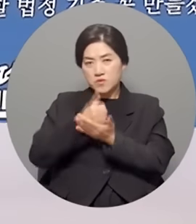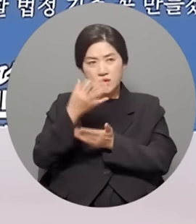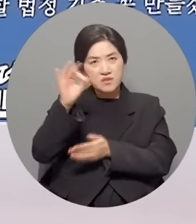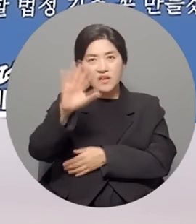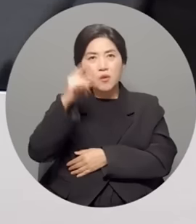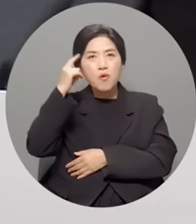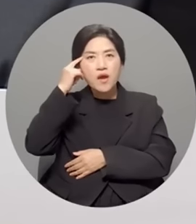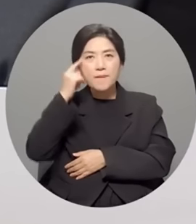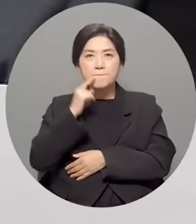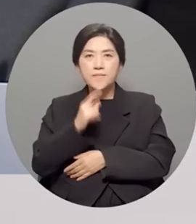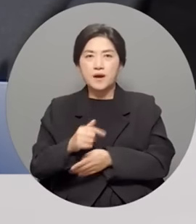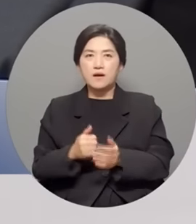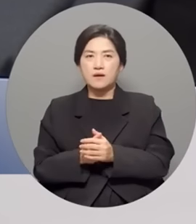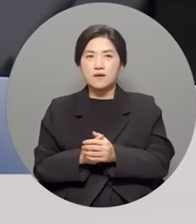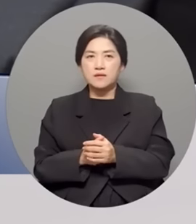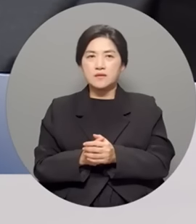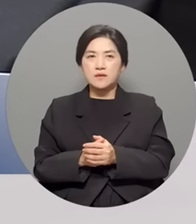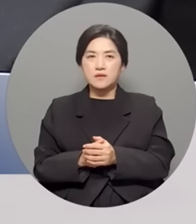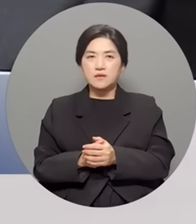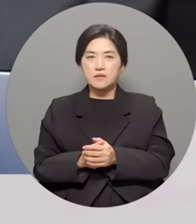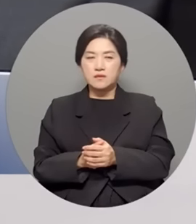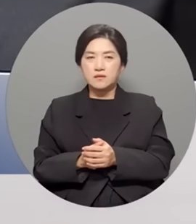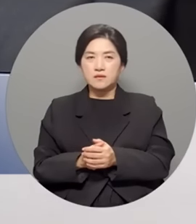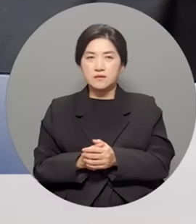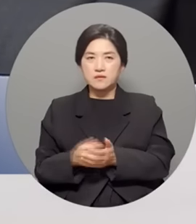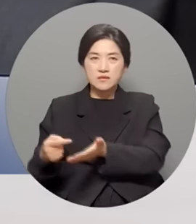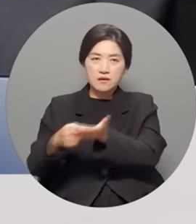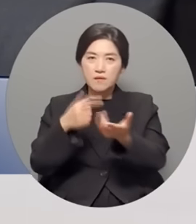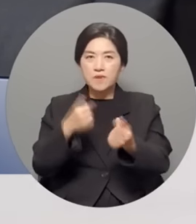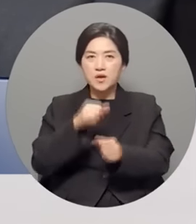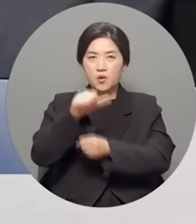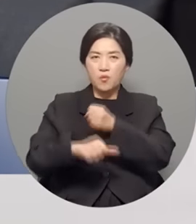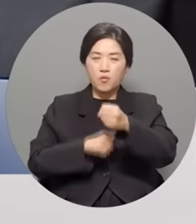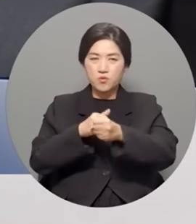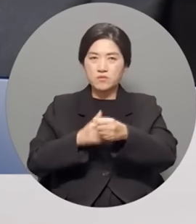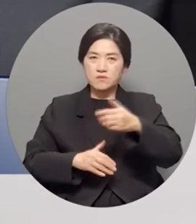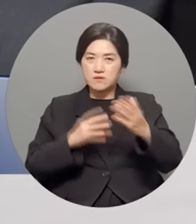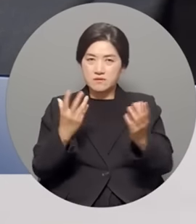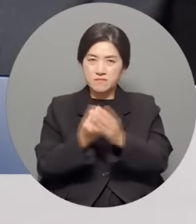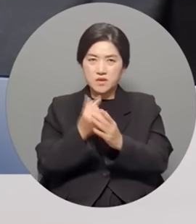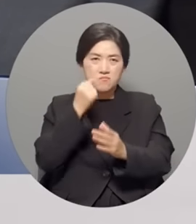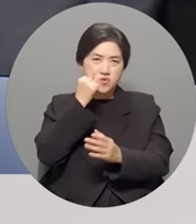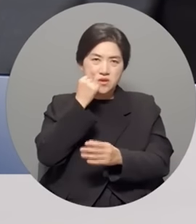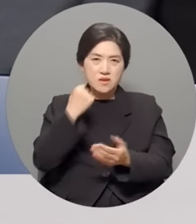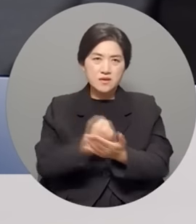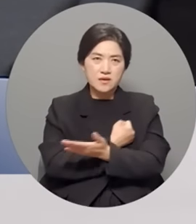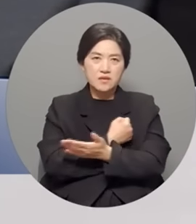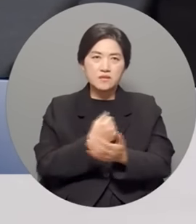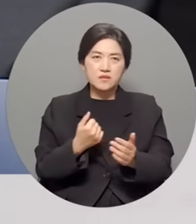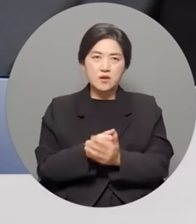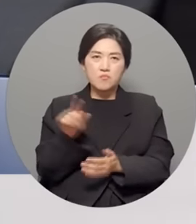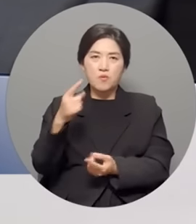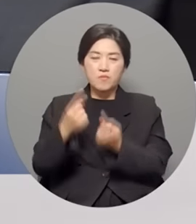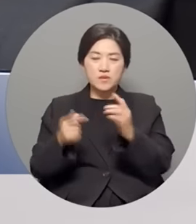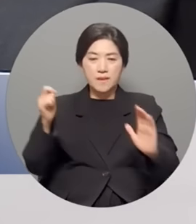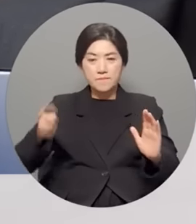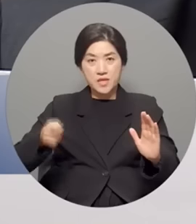겁니다. 또 고향에 맞게 5년을 꽉 채우지 못한 점도 아쉽다고 생각하고 또